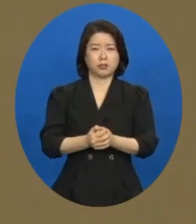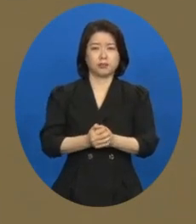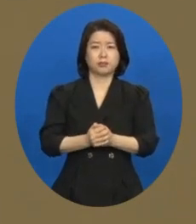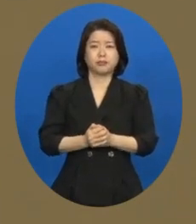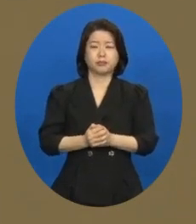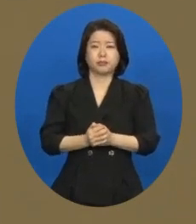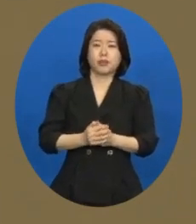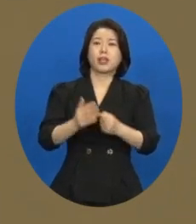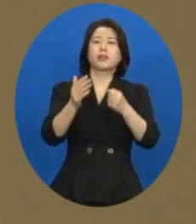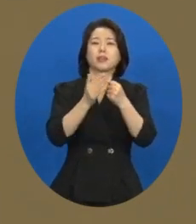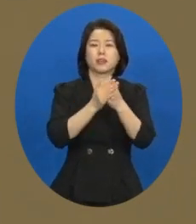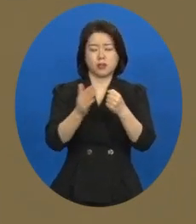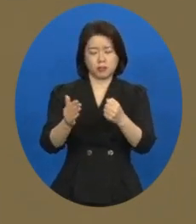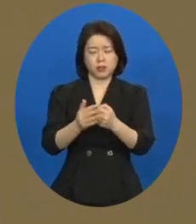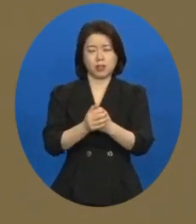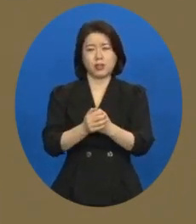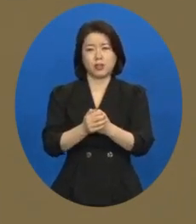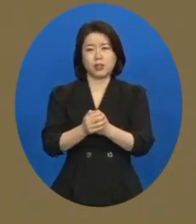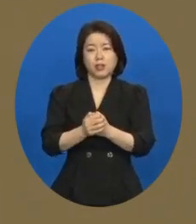그러므로